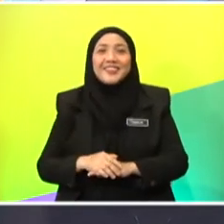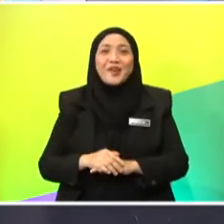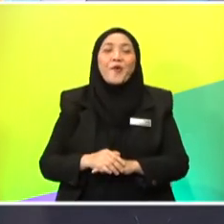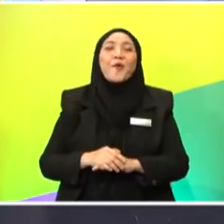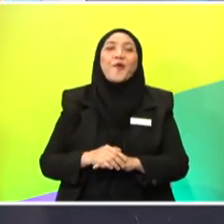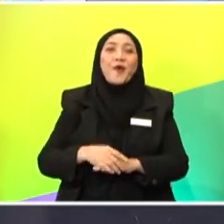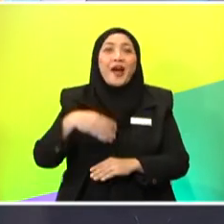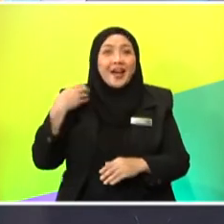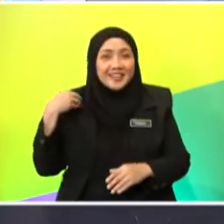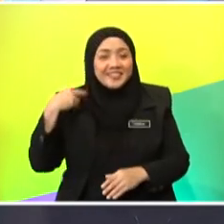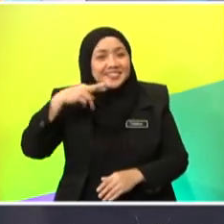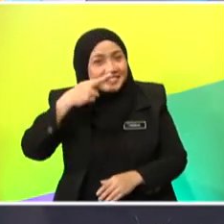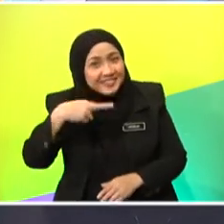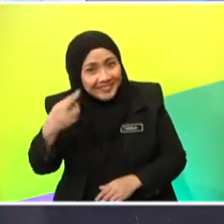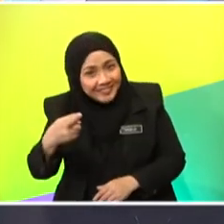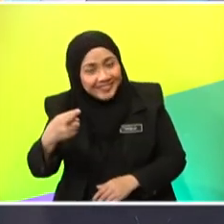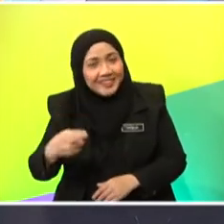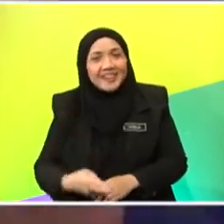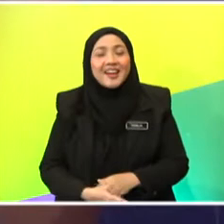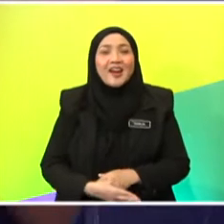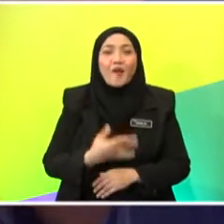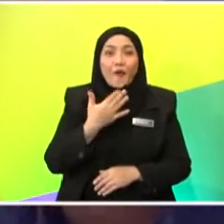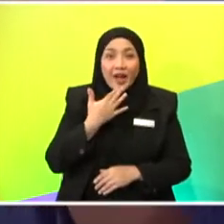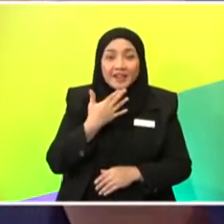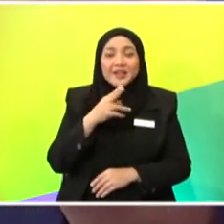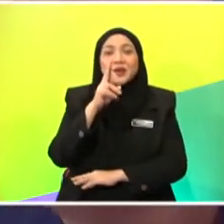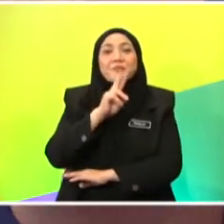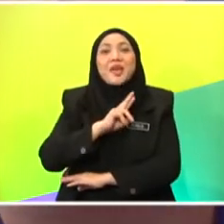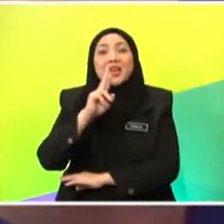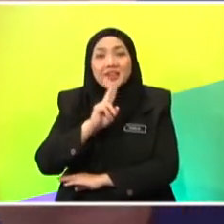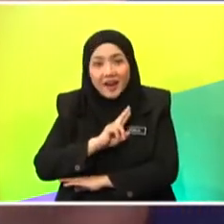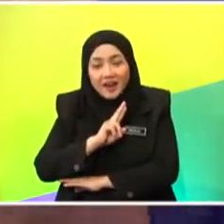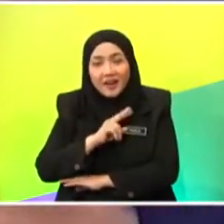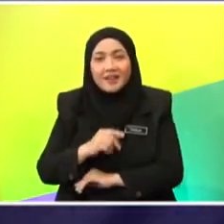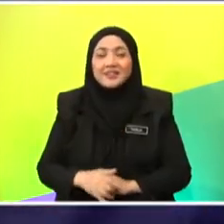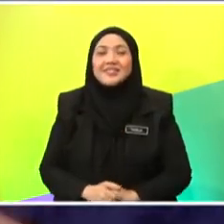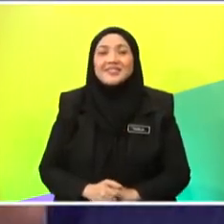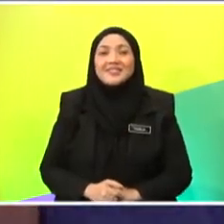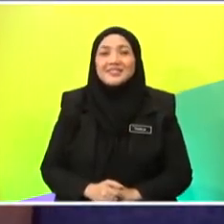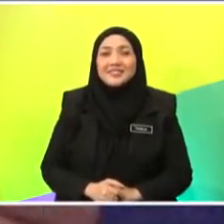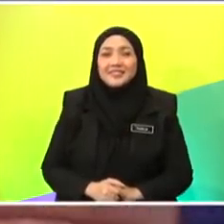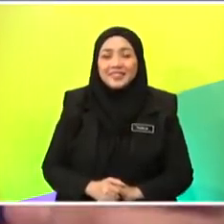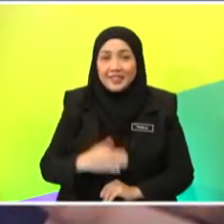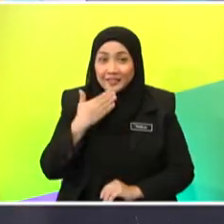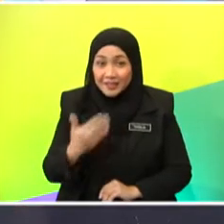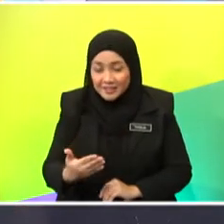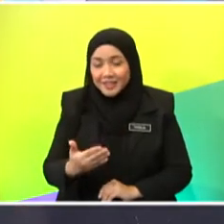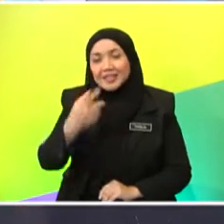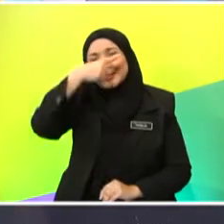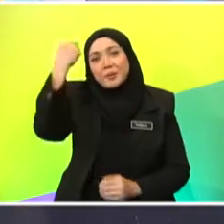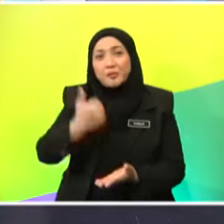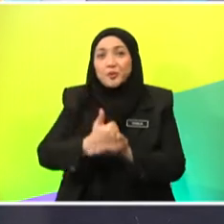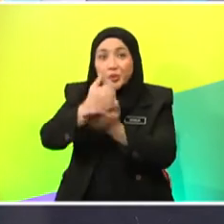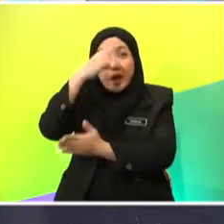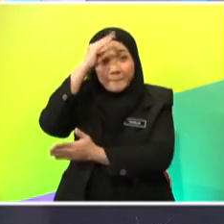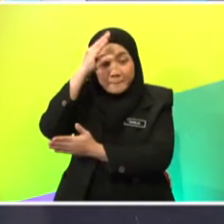merah-merah marah cakaplah daerah jangan marah Oke terima kasih bantu apa Hakim menemani